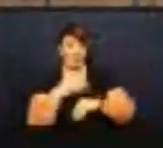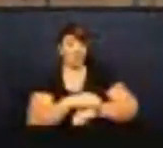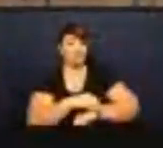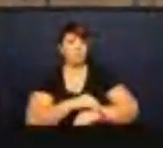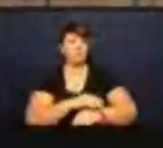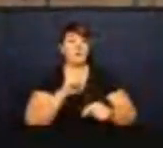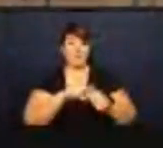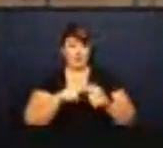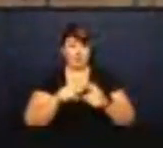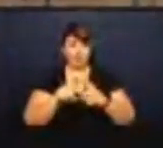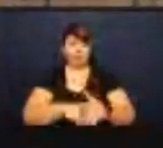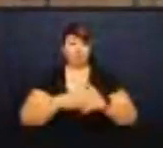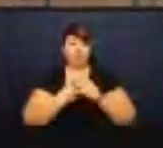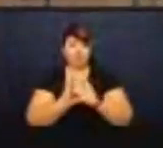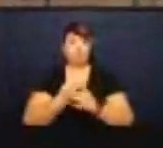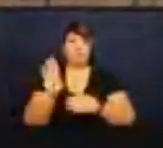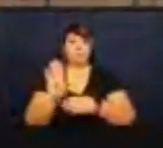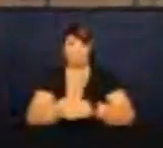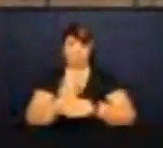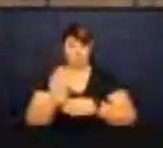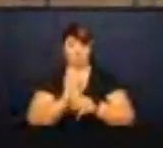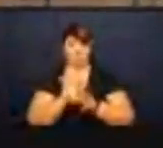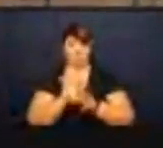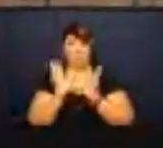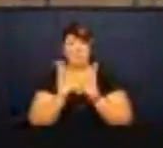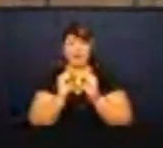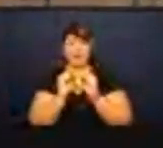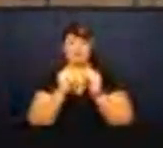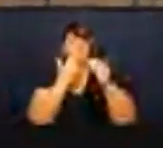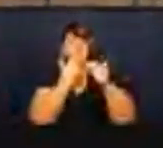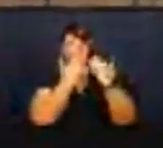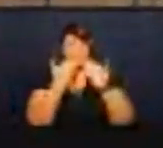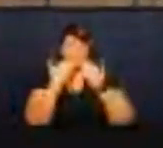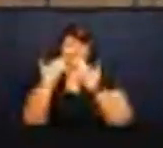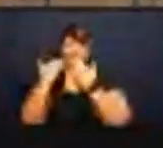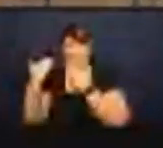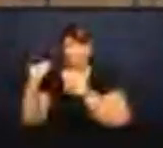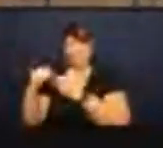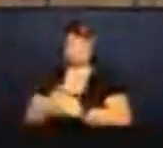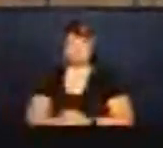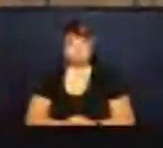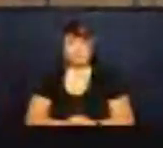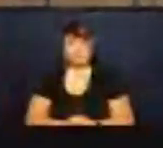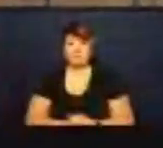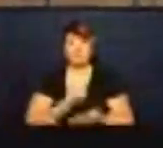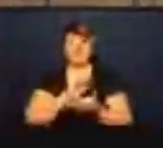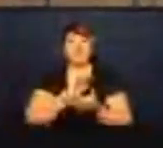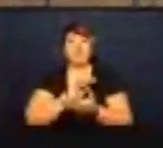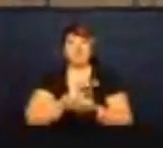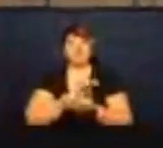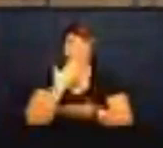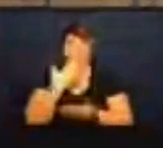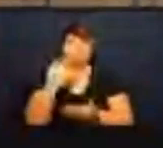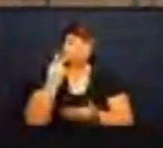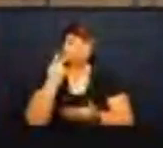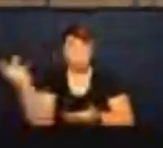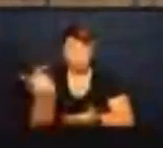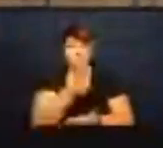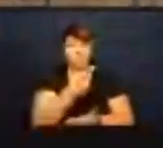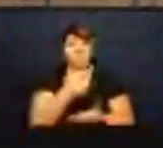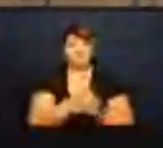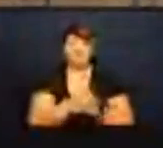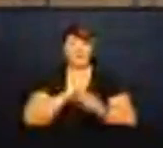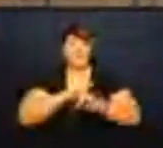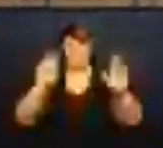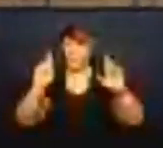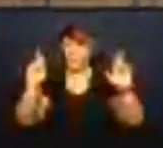Tulipokutana mapema, ulitambia hayo. Na sasa tutaenda moja kwa moja katika mkutano. Asanteni sana